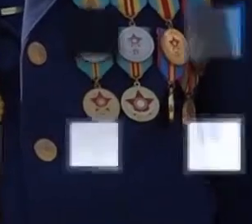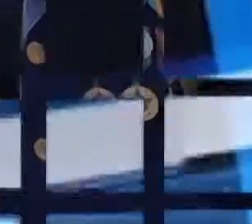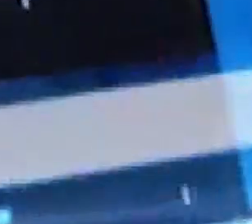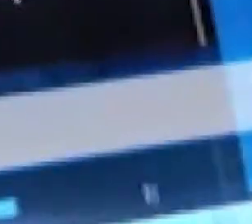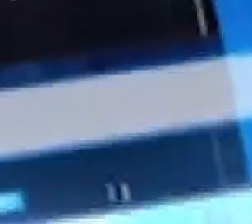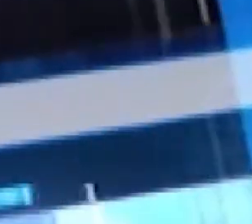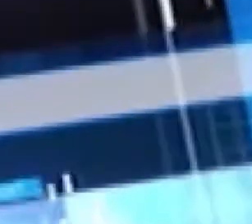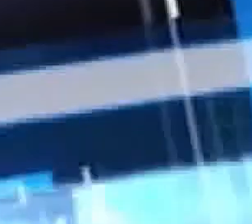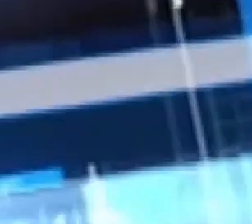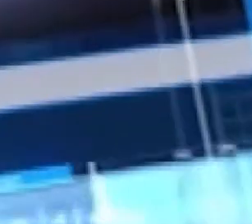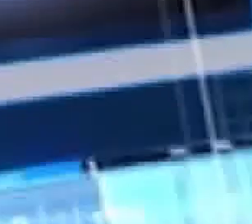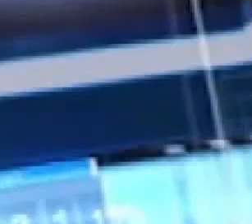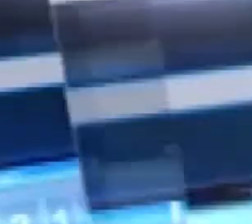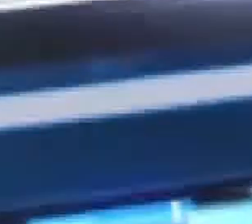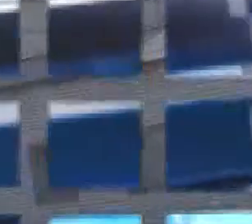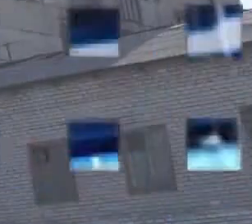алды.